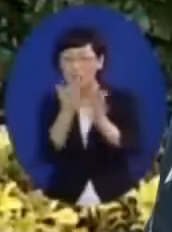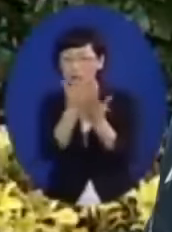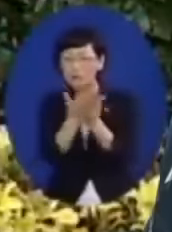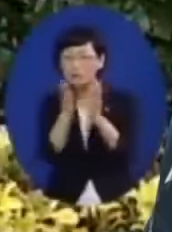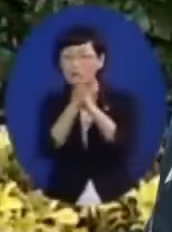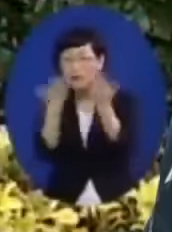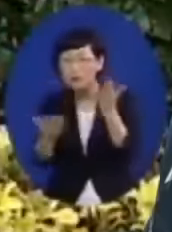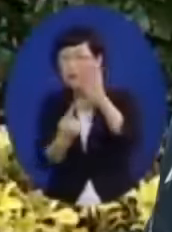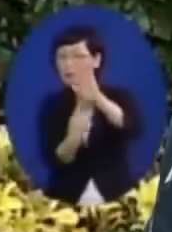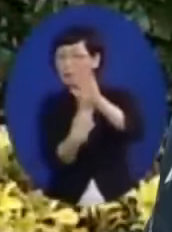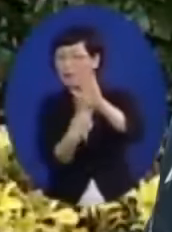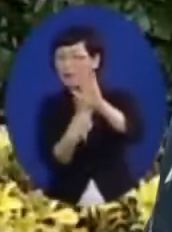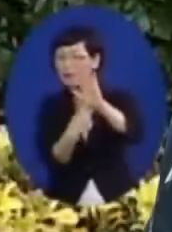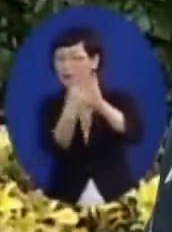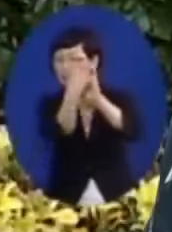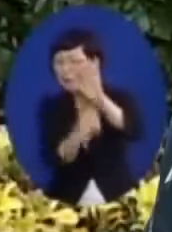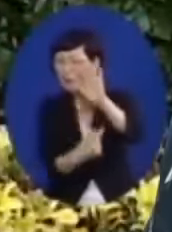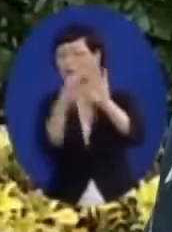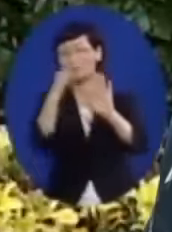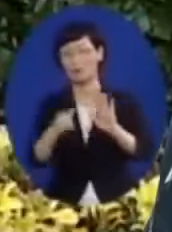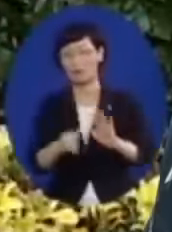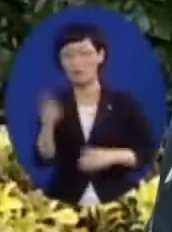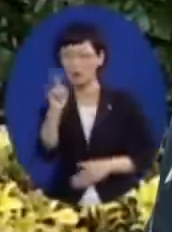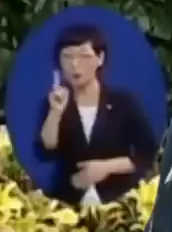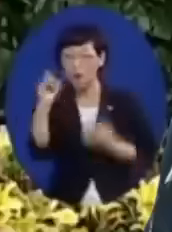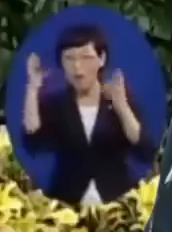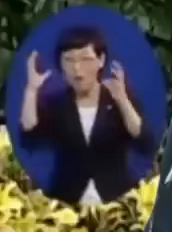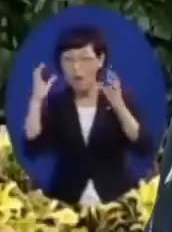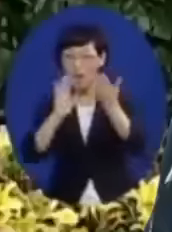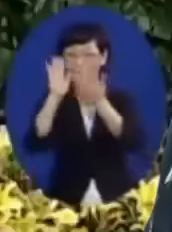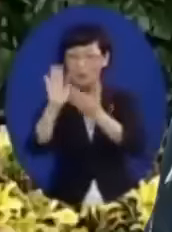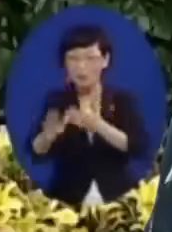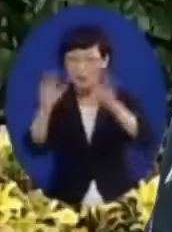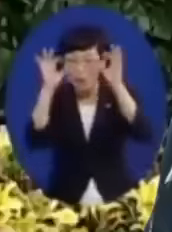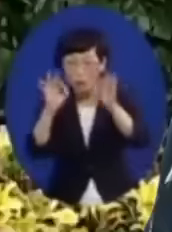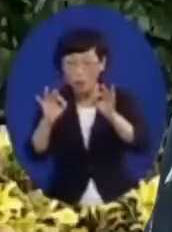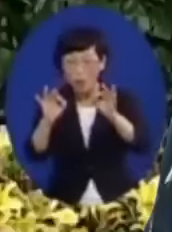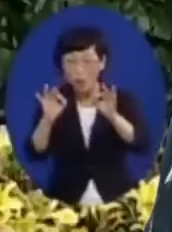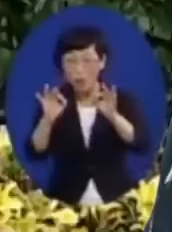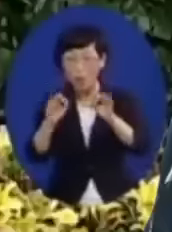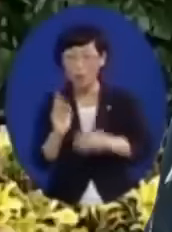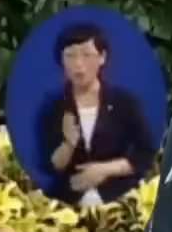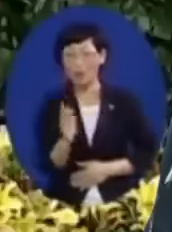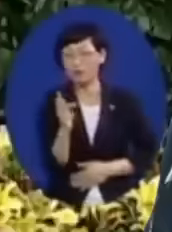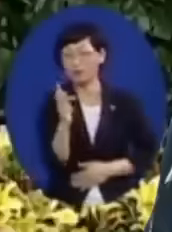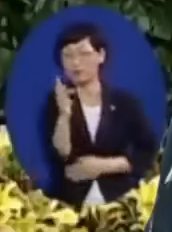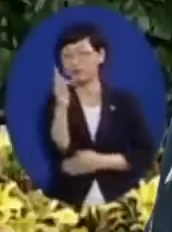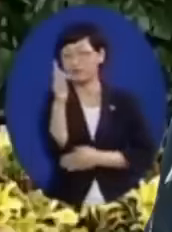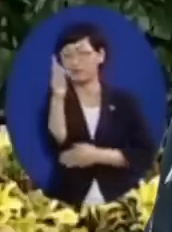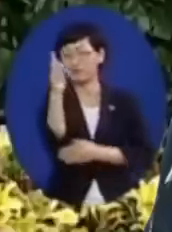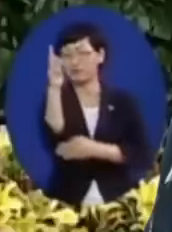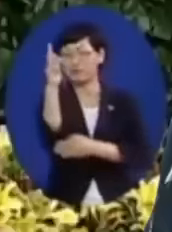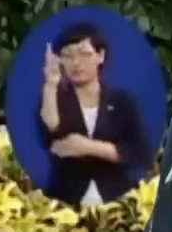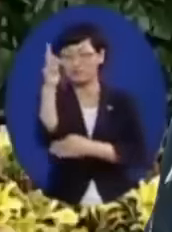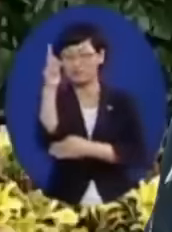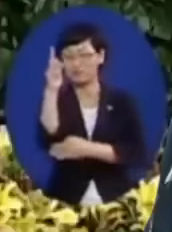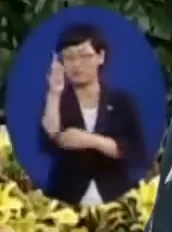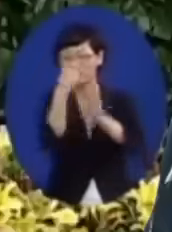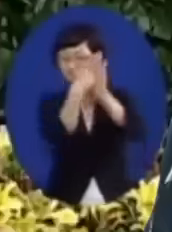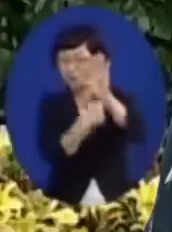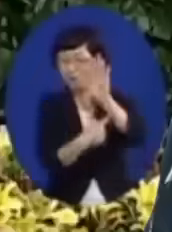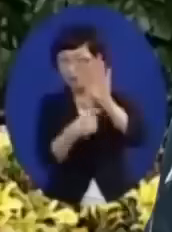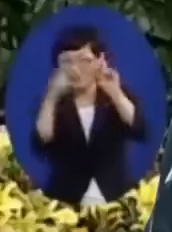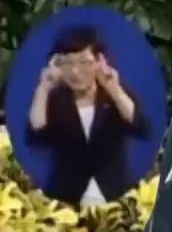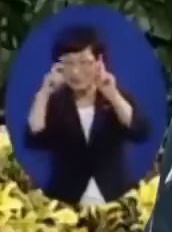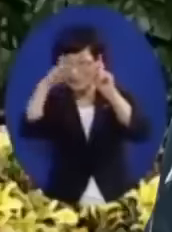광고문인 것입니다. 그 광고에는 한 아이가 미래를 바라보는 가운데 우주선이 발사되는 모습을 담고 있습니다. 그리고